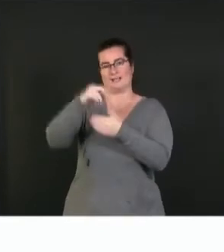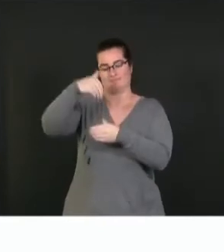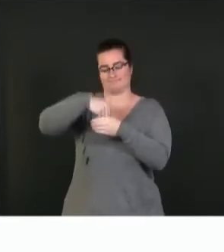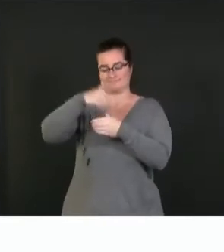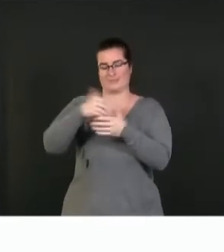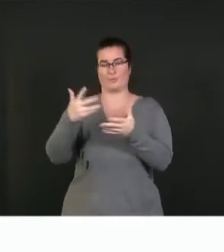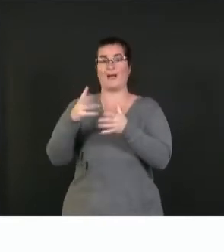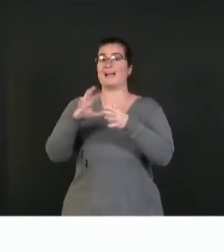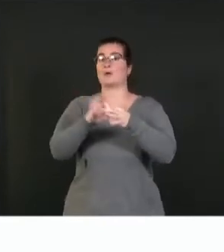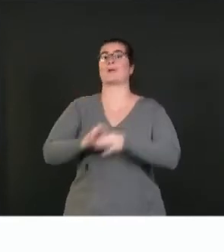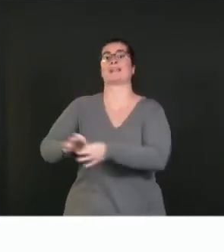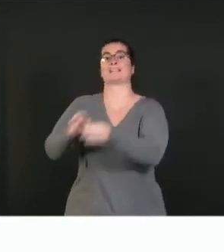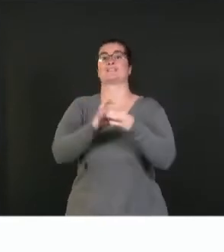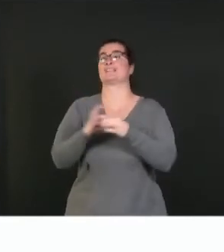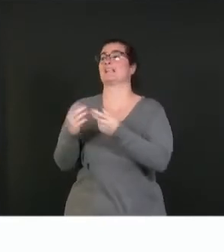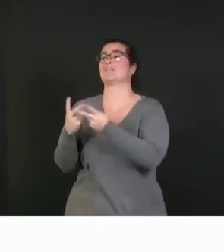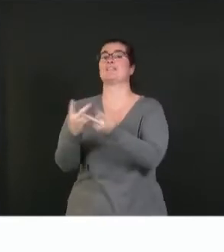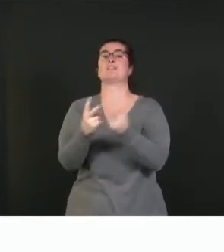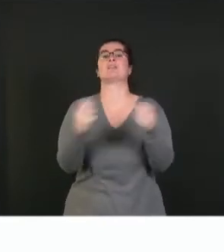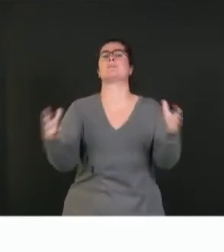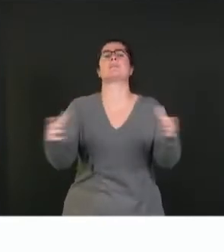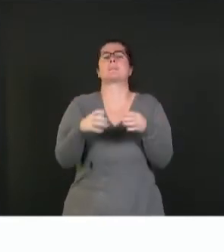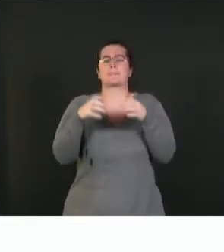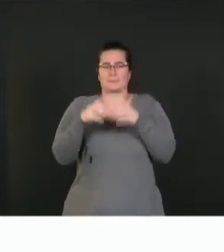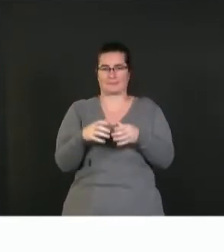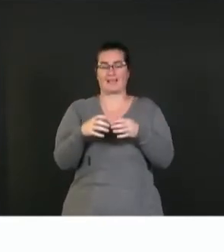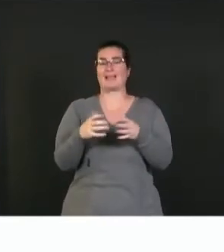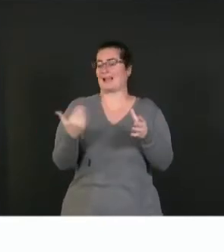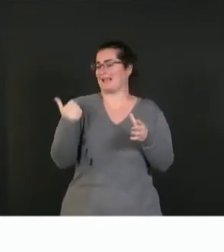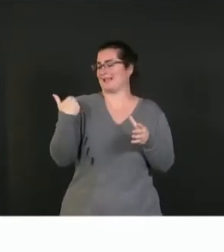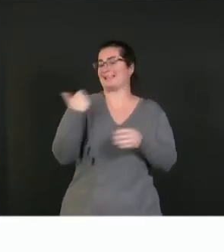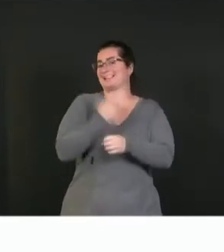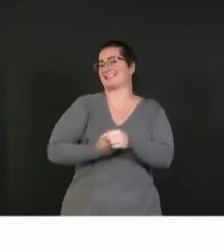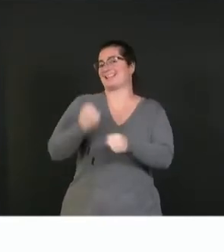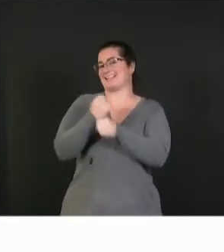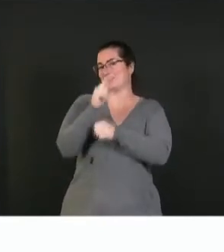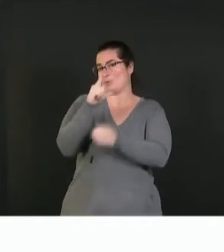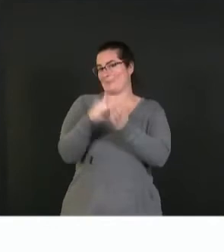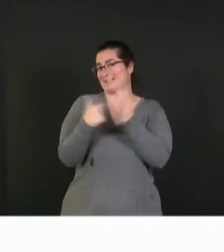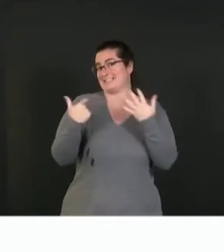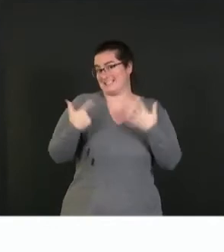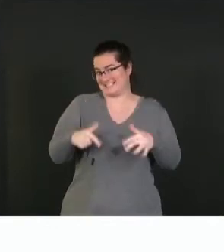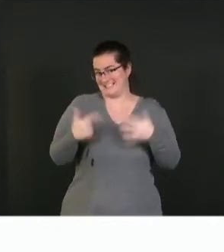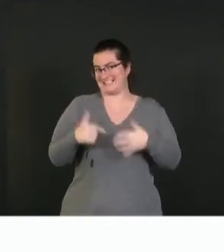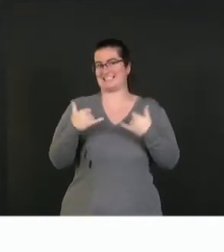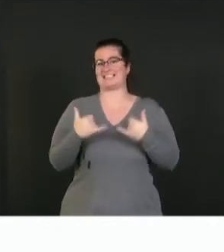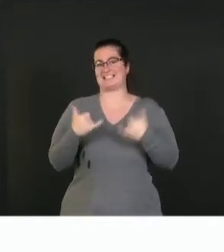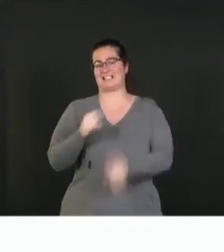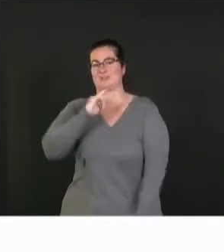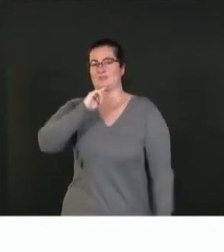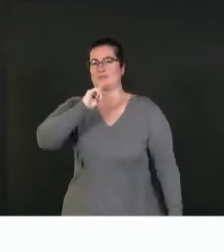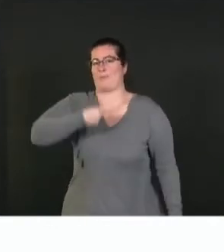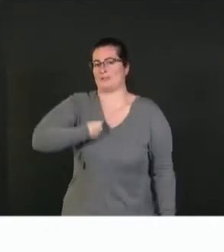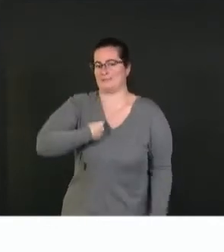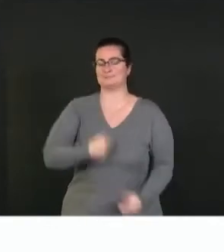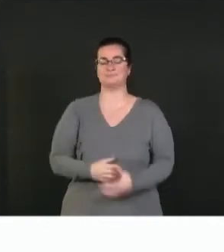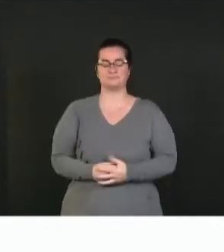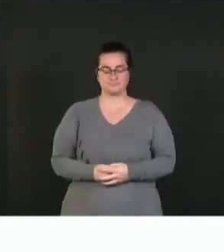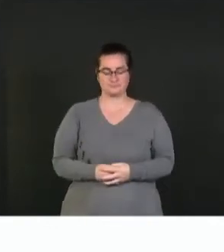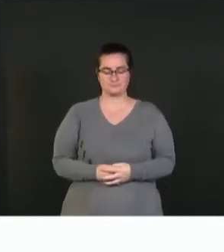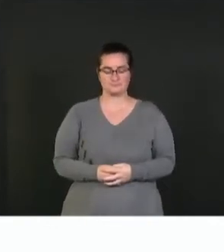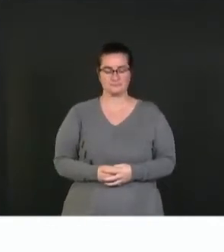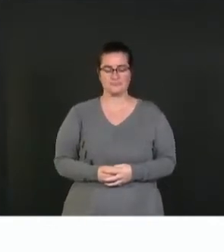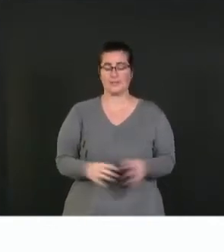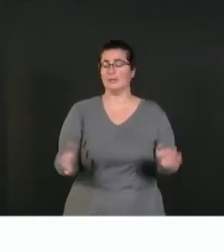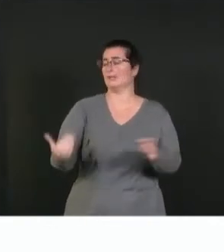collectivités. Et donc ça fait pas très longtemps qu'on existe en Normandie parce qu'on s'est créé en 2017, mais pour vous donner un ordre d'idée, à l'occasion en fait des